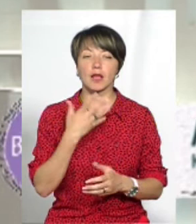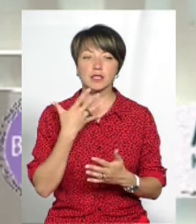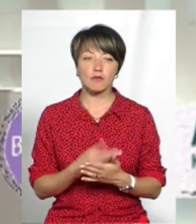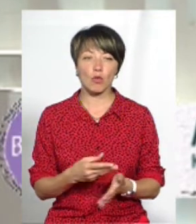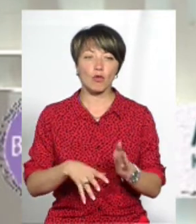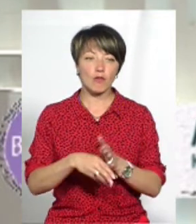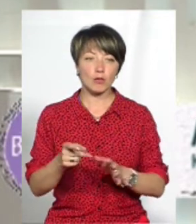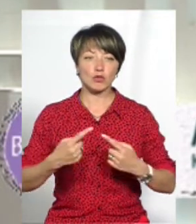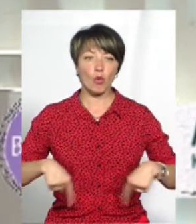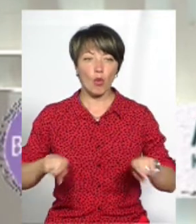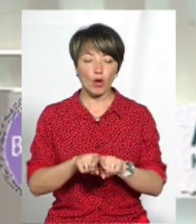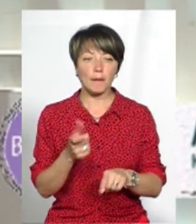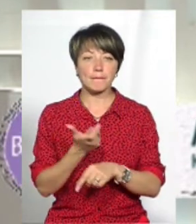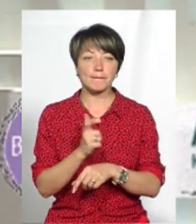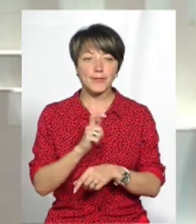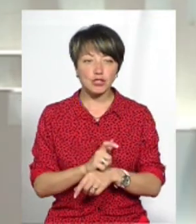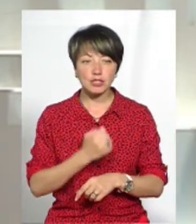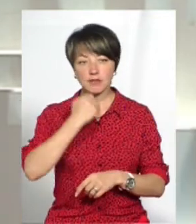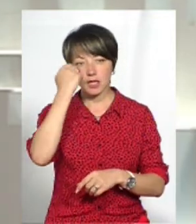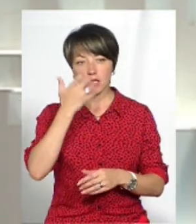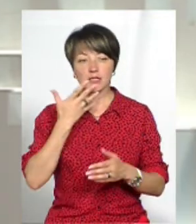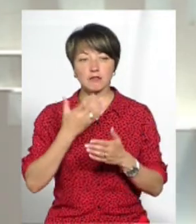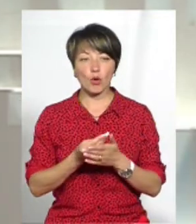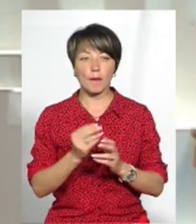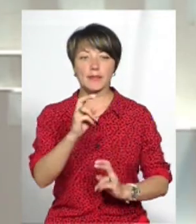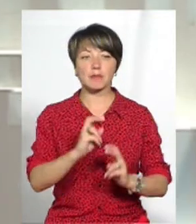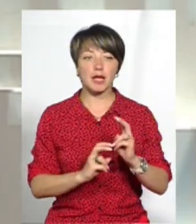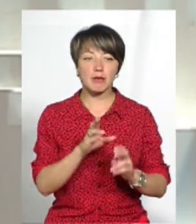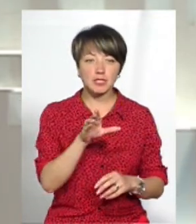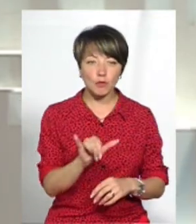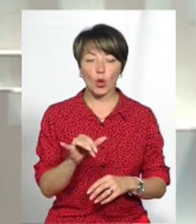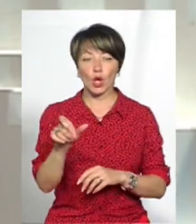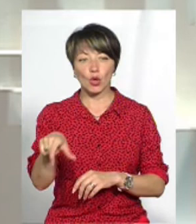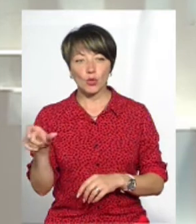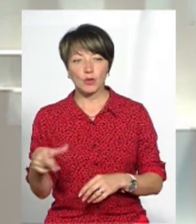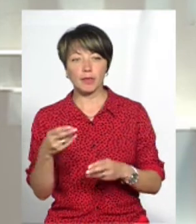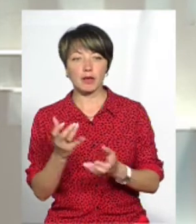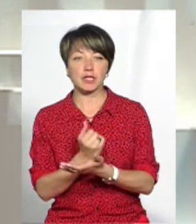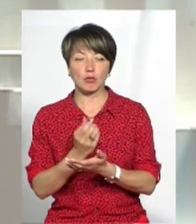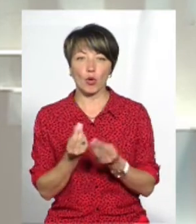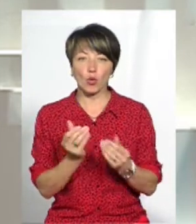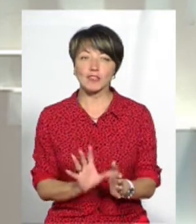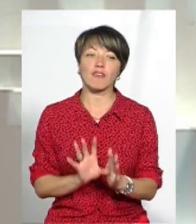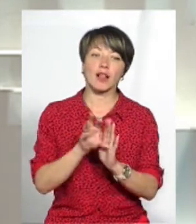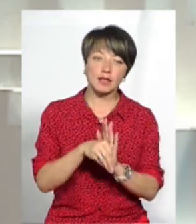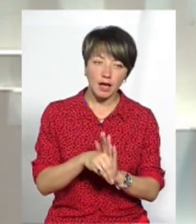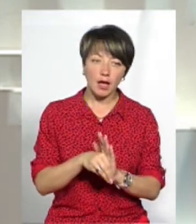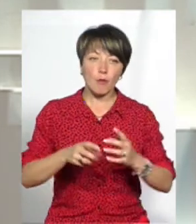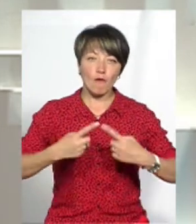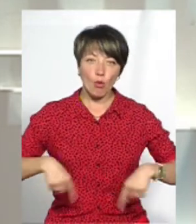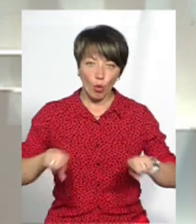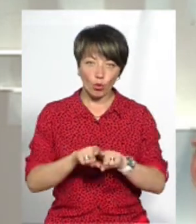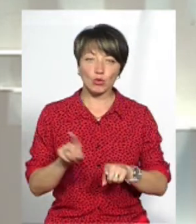своєму виборчому округу, більшість завдяки своєму підприємству і своїм людям, де ми заробляємо гроші і вкладаємо в